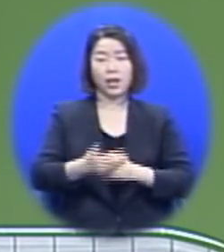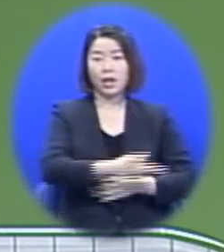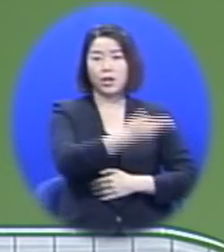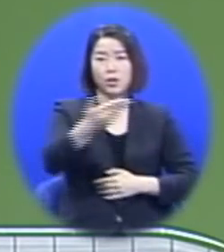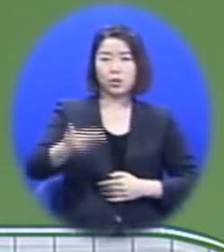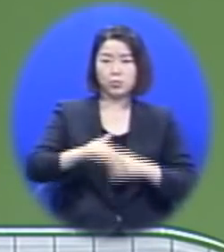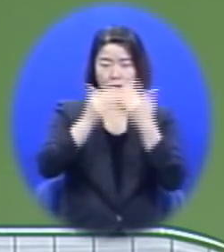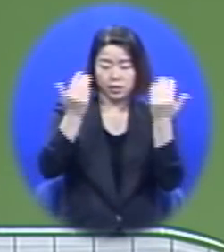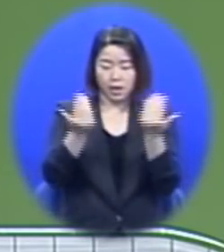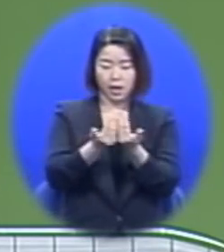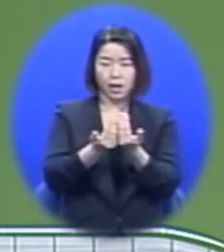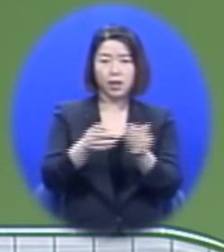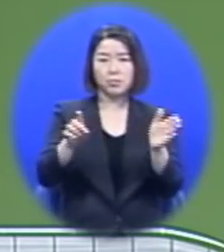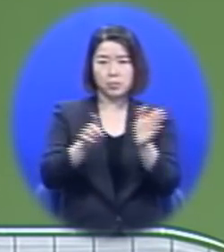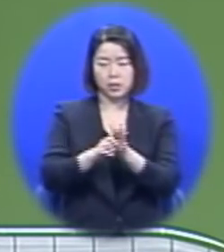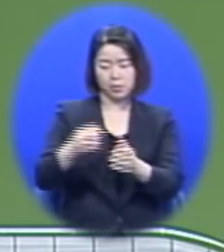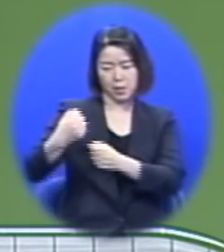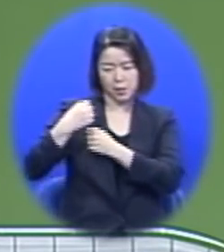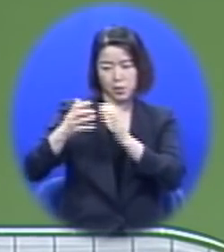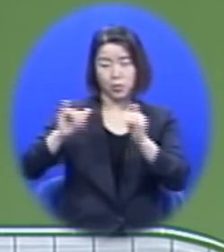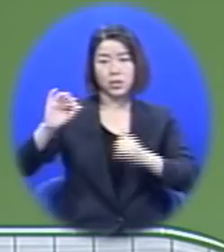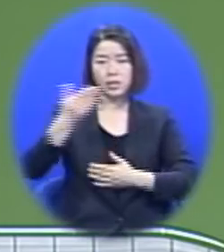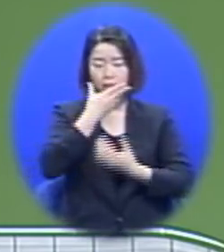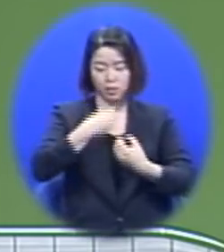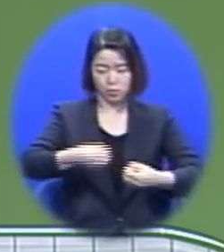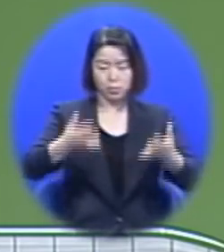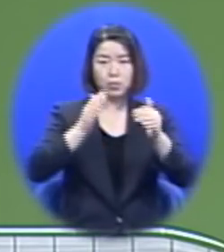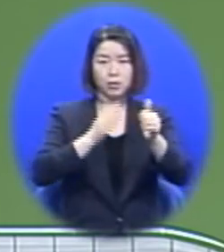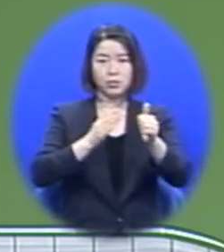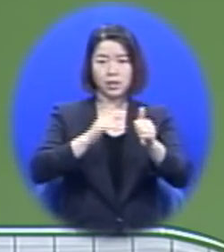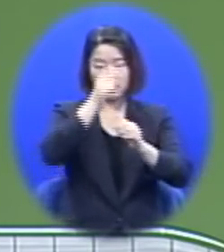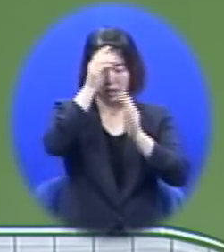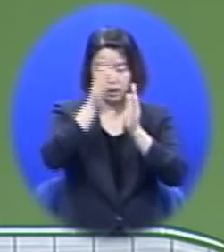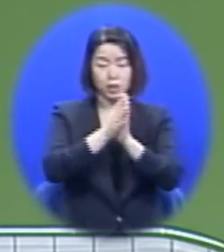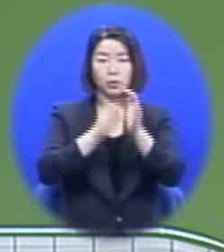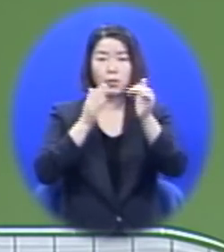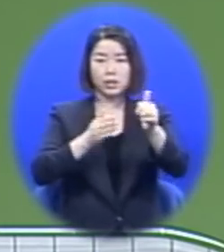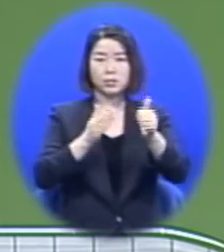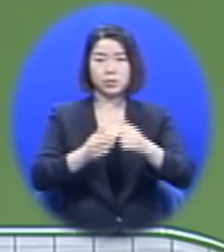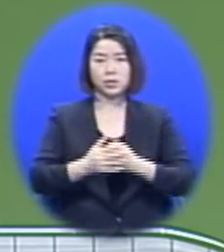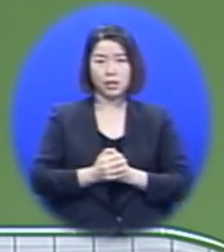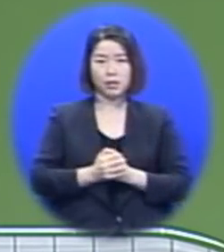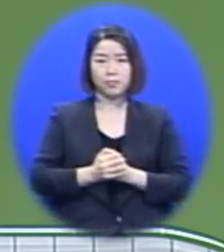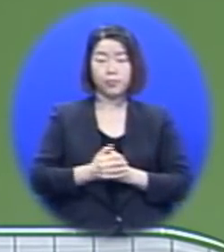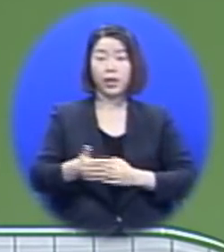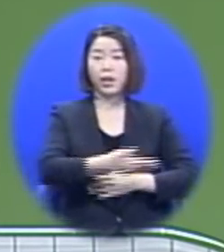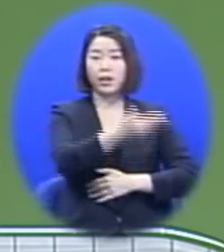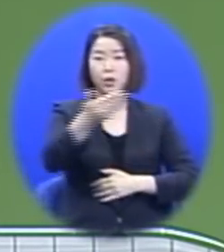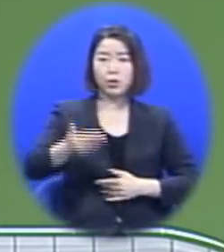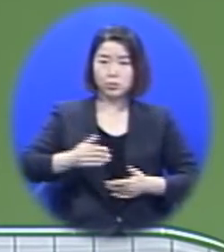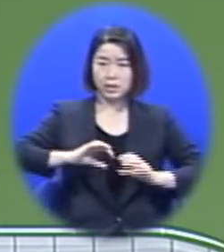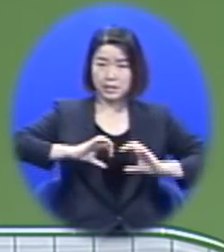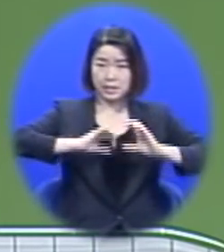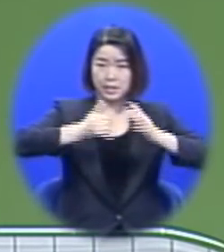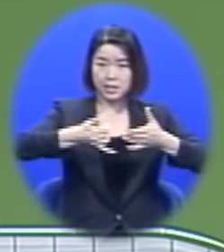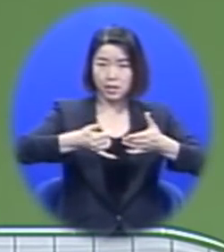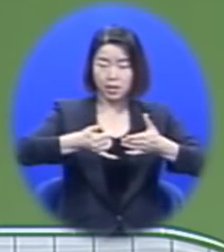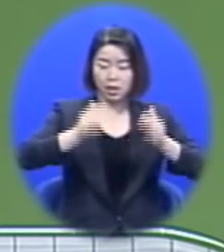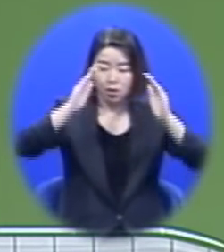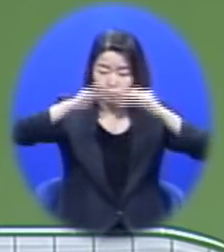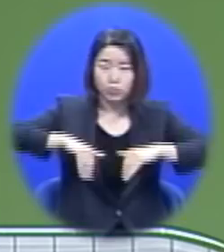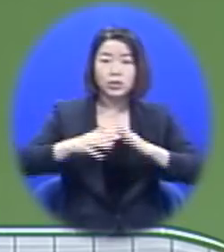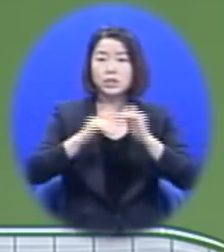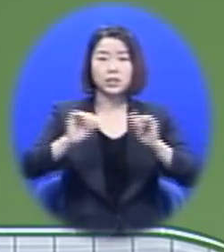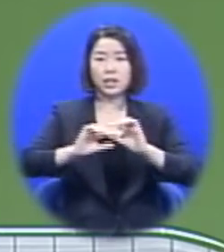여러분이 다 믿음의 용사가 되기를 축복합니다. 우리 기도하십시다. 여러분이 세상에 무너지는 자가 아니고,